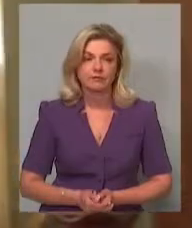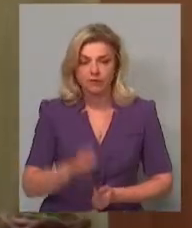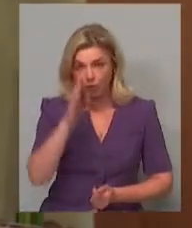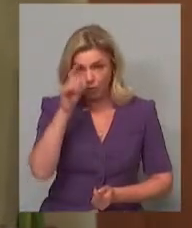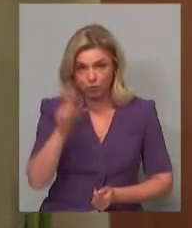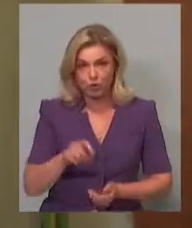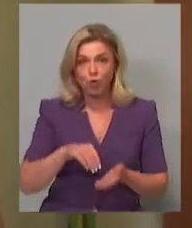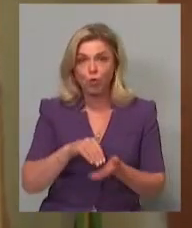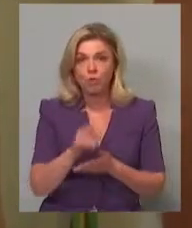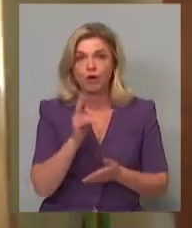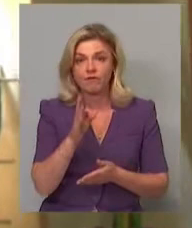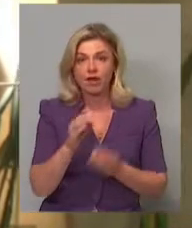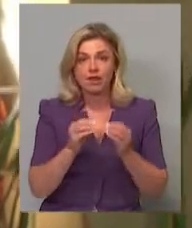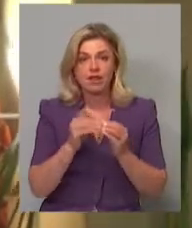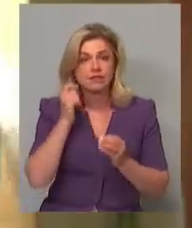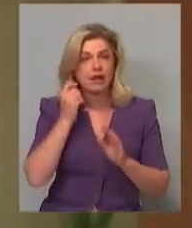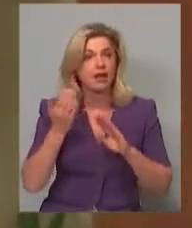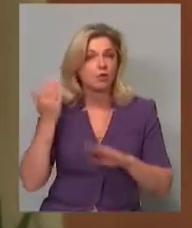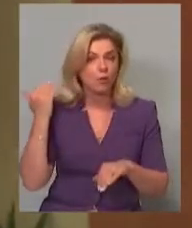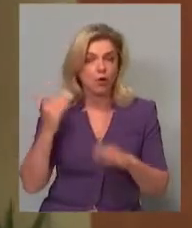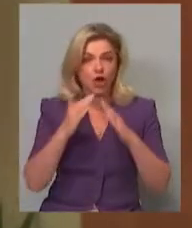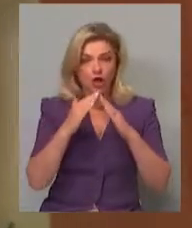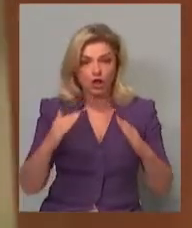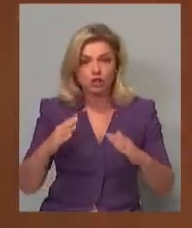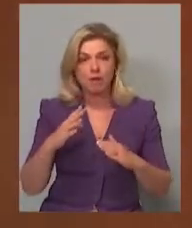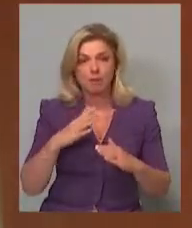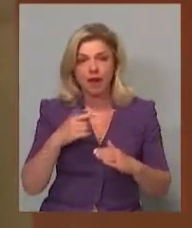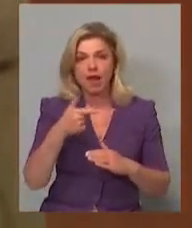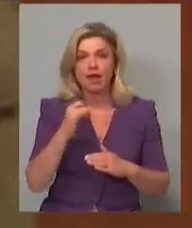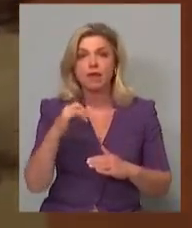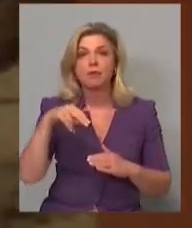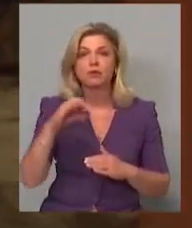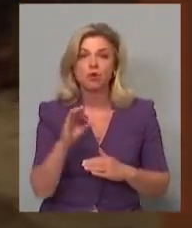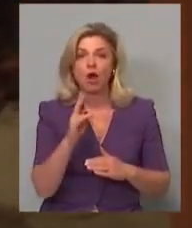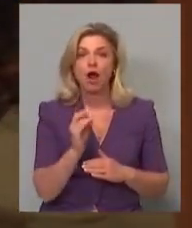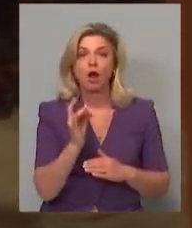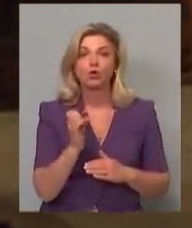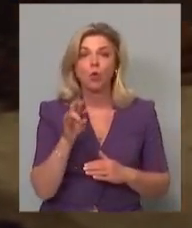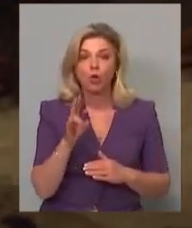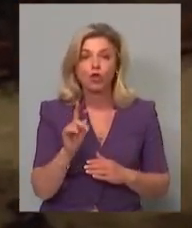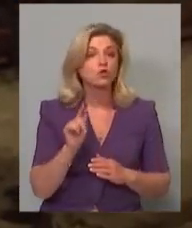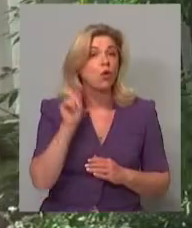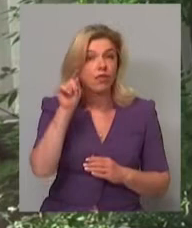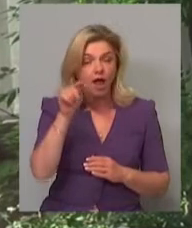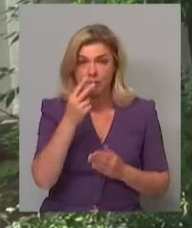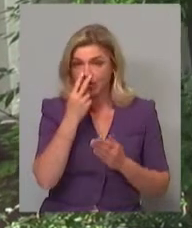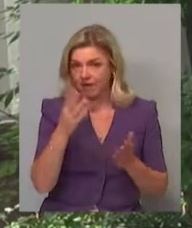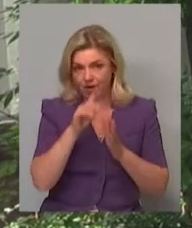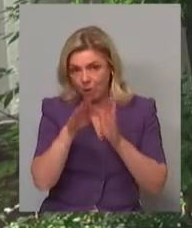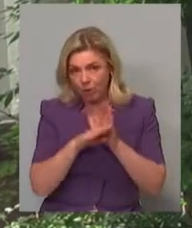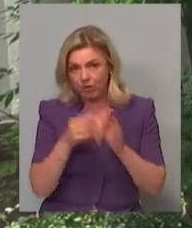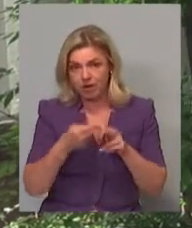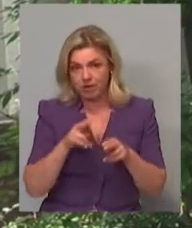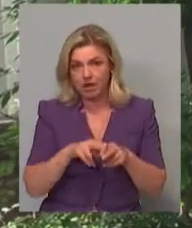Чоловік придбав цю квартиру 10 років тому. Стеля була зашита гіпсокартоном. Що під ним, чоловік не дивився. Рік тому на